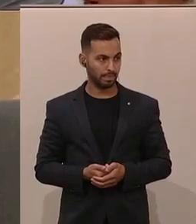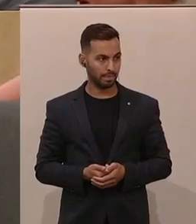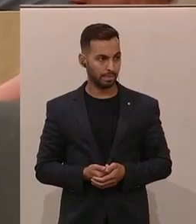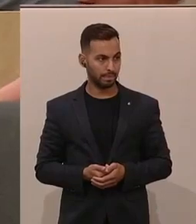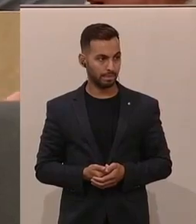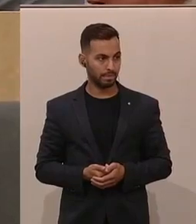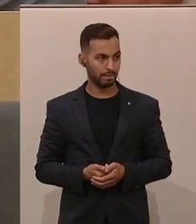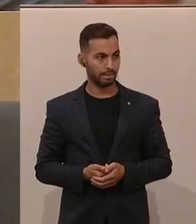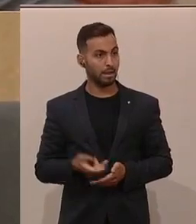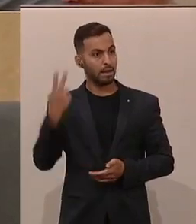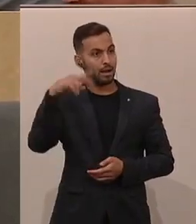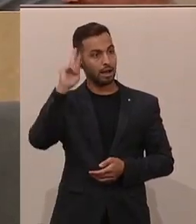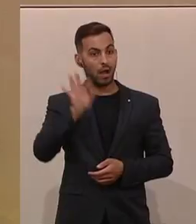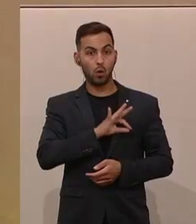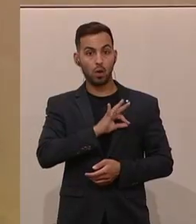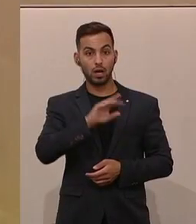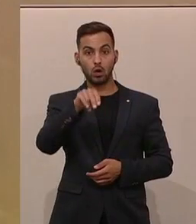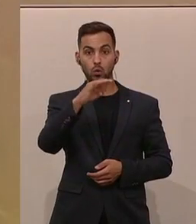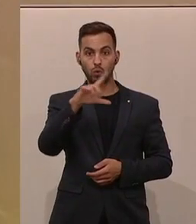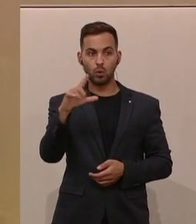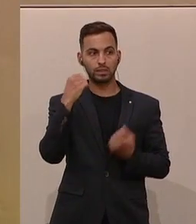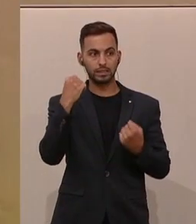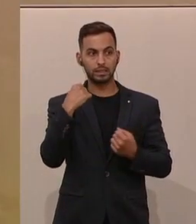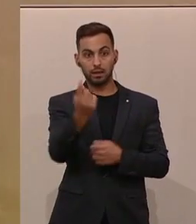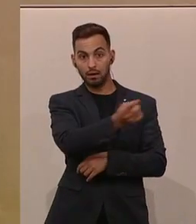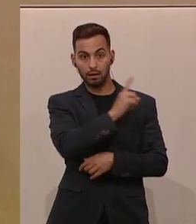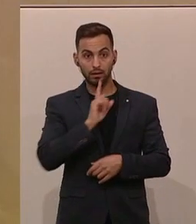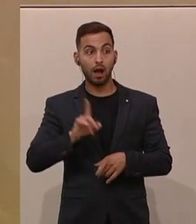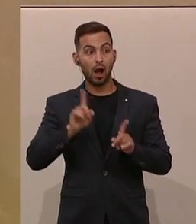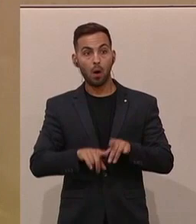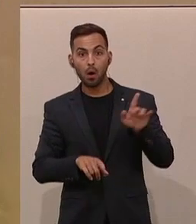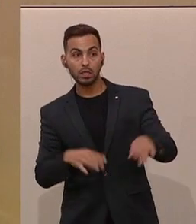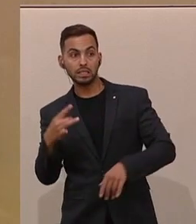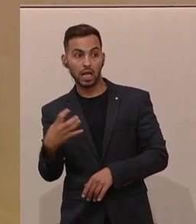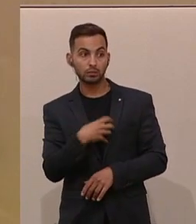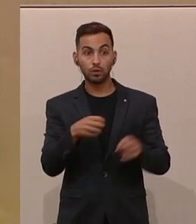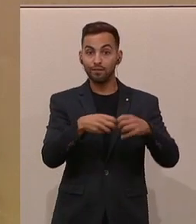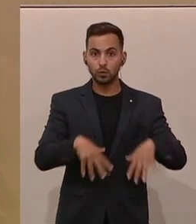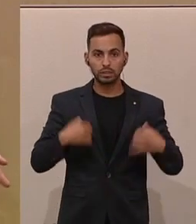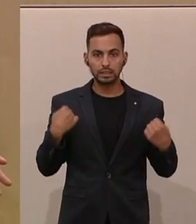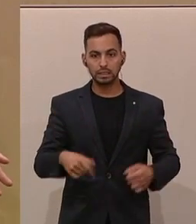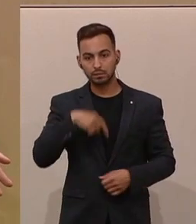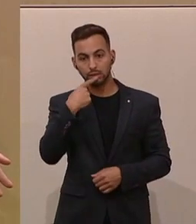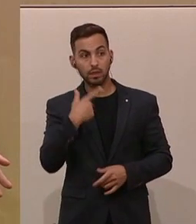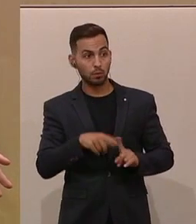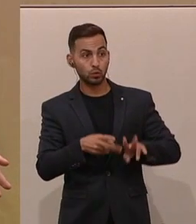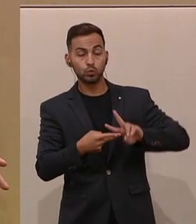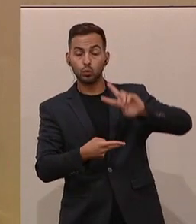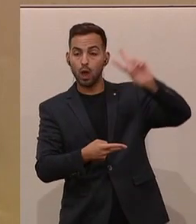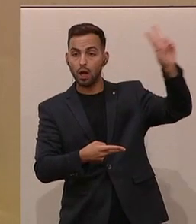Und Herr Kollege Noll, Sie werden gleich ans Rednerpult kommen und Sie werden sicher auch sagen, auch Sie haben Salzburger Wurzeln, aber anscheinend sind Sie schon zu lange weg